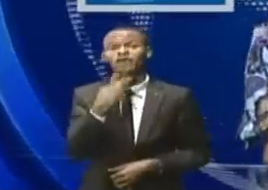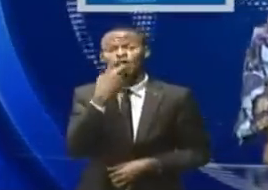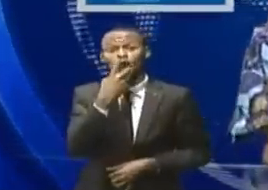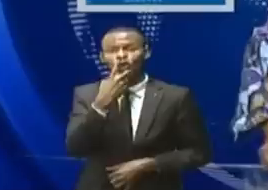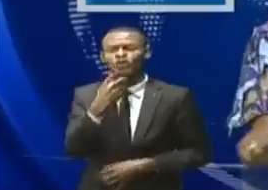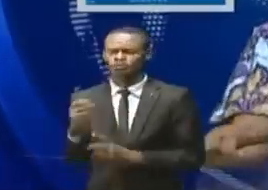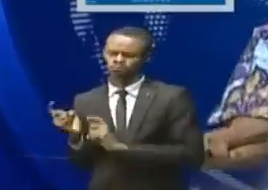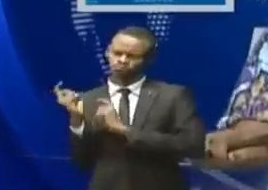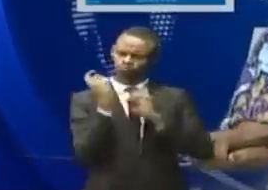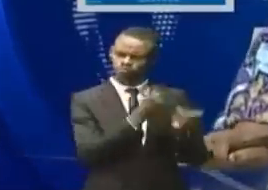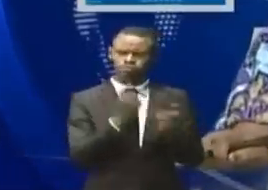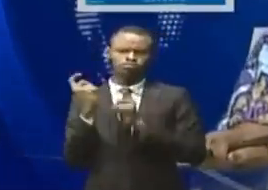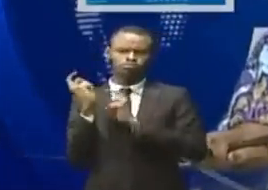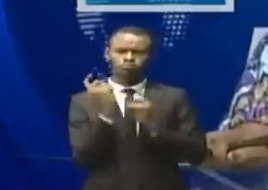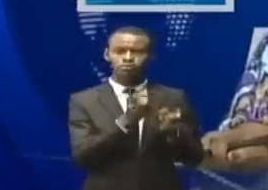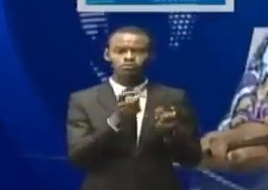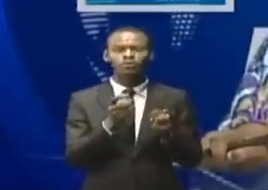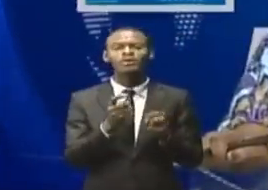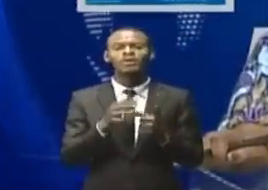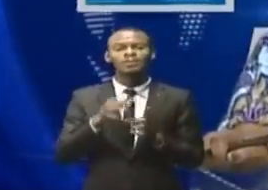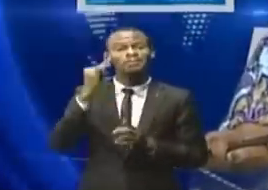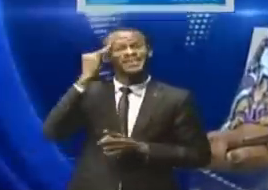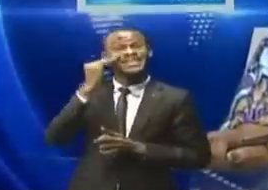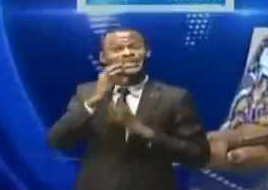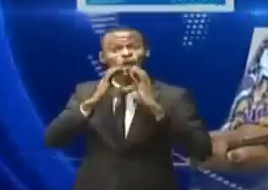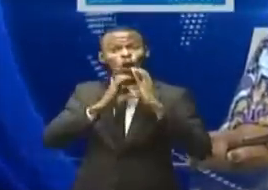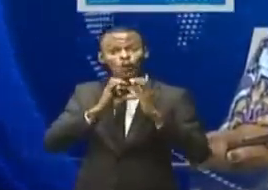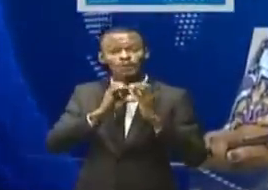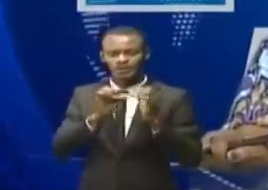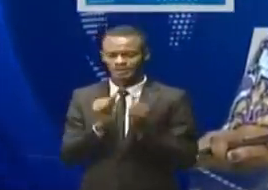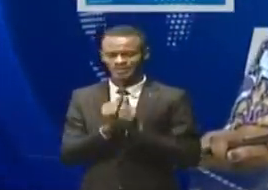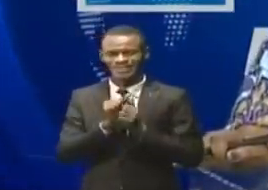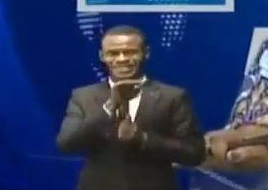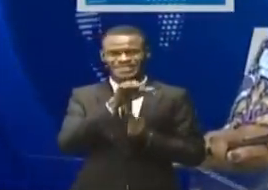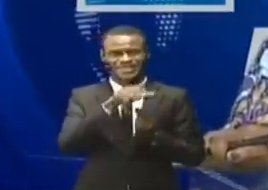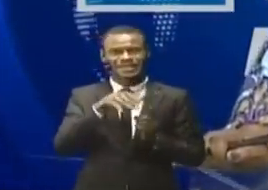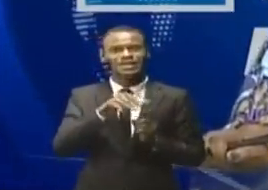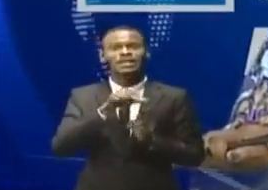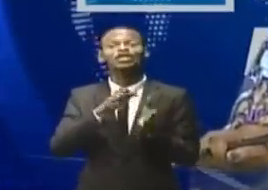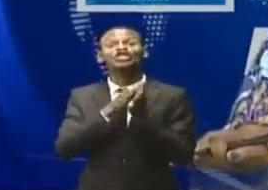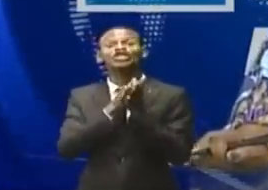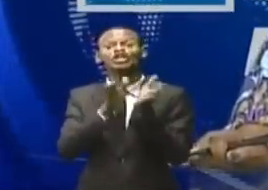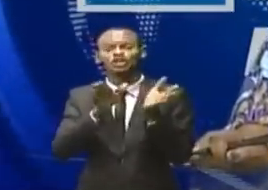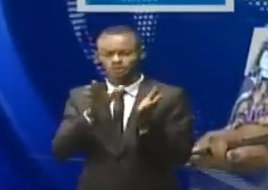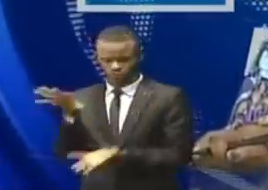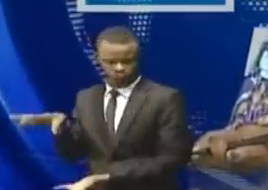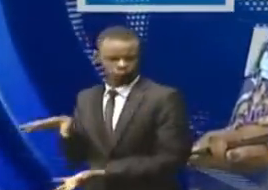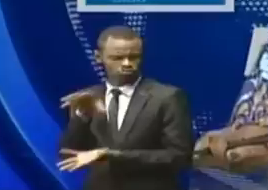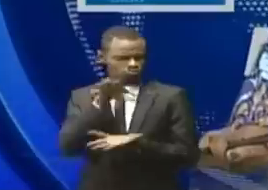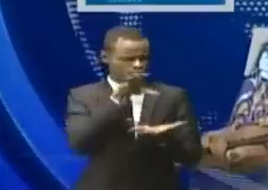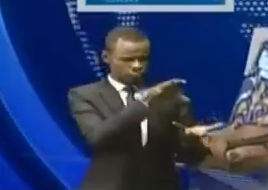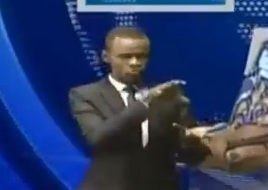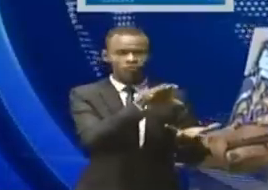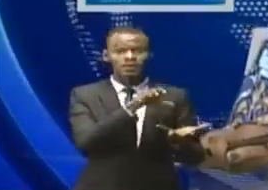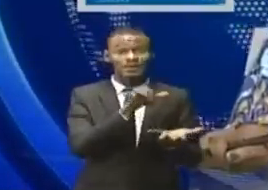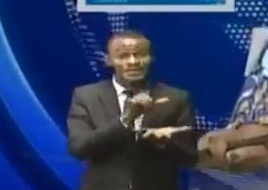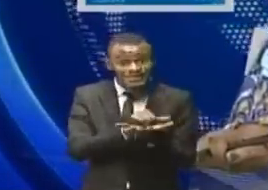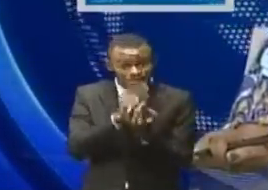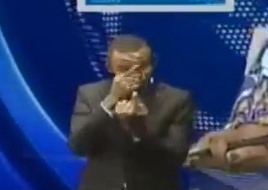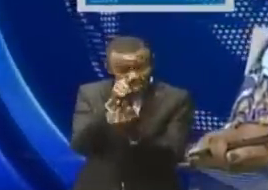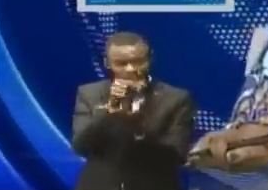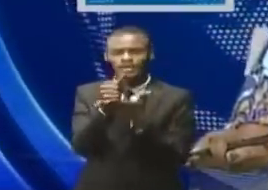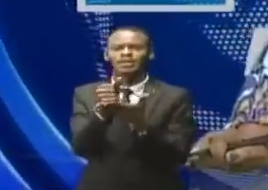officiellement aujourd'hui à la directrice générale de la RTNC. Ces équipements flambant neufs vont permettre à la chaîne nationale de se déployer dans 7